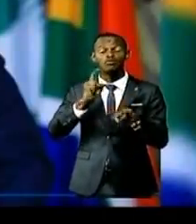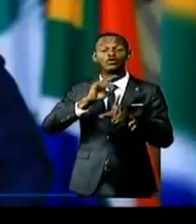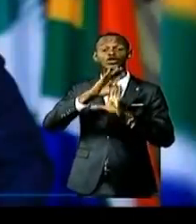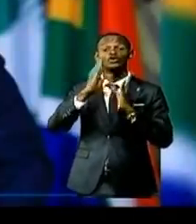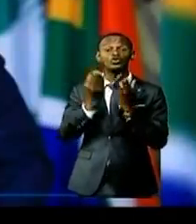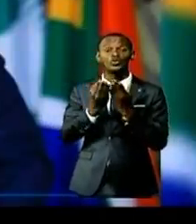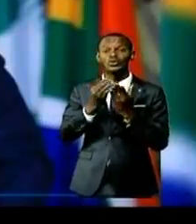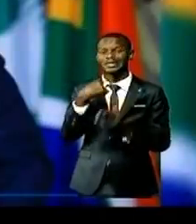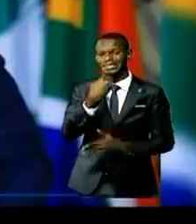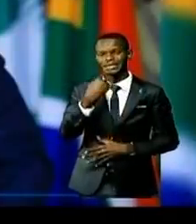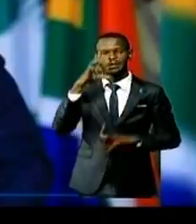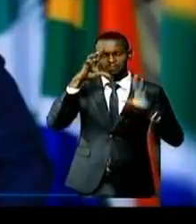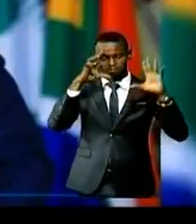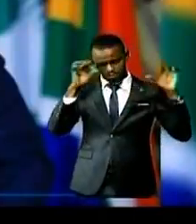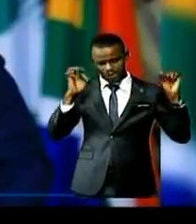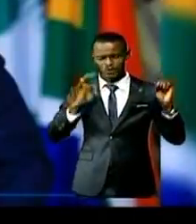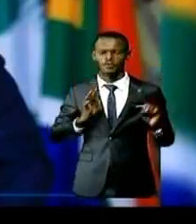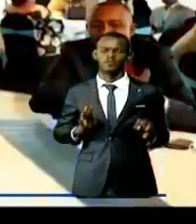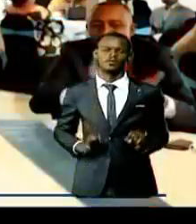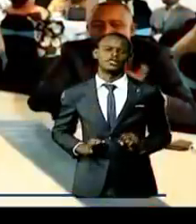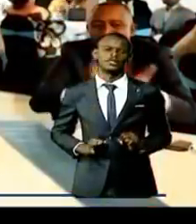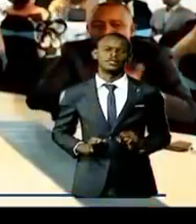Félix-Antoine Tshisekedi Tshilombo.